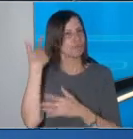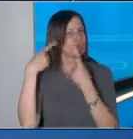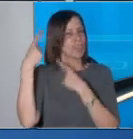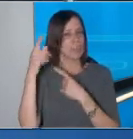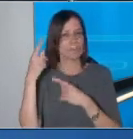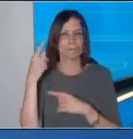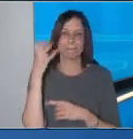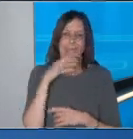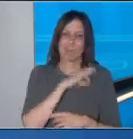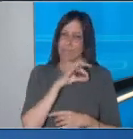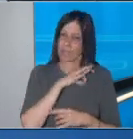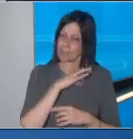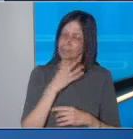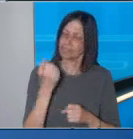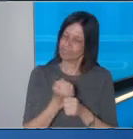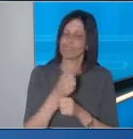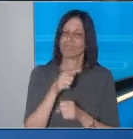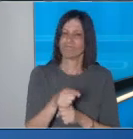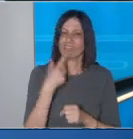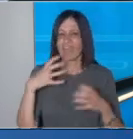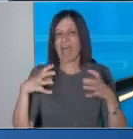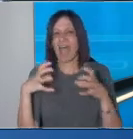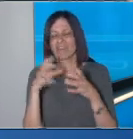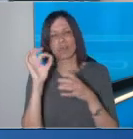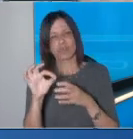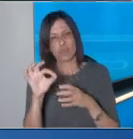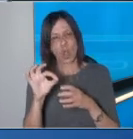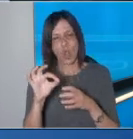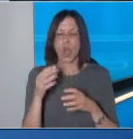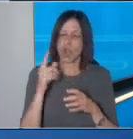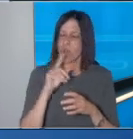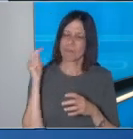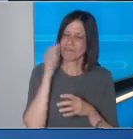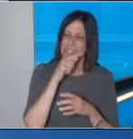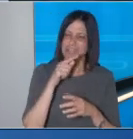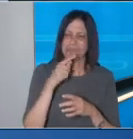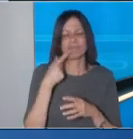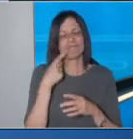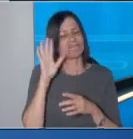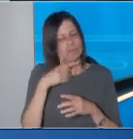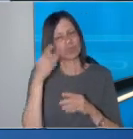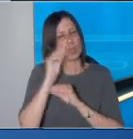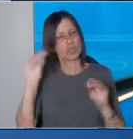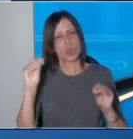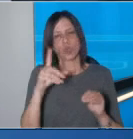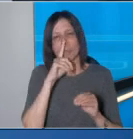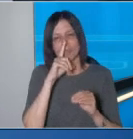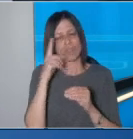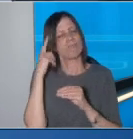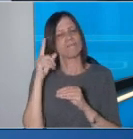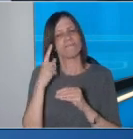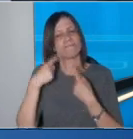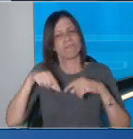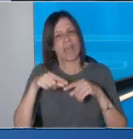וחבריו מגוש המרכז שמאל בקואליציה לא מחמיצים את ההזדמנות. גם כחול לבן וגם מרץ הודיעו כי ביום ראשון יעלו לוועדת השרים